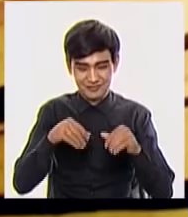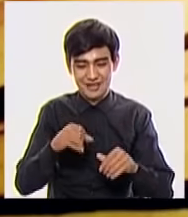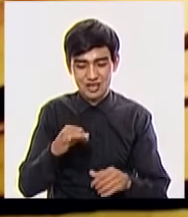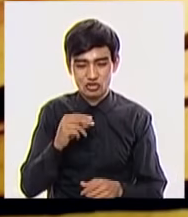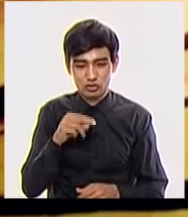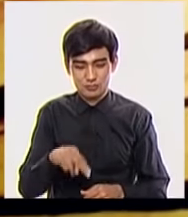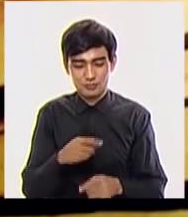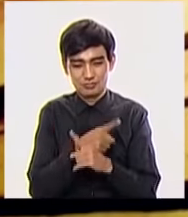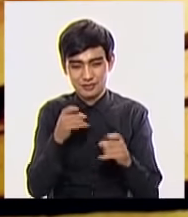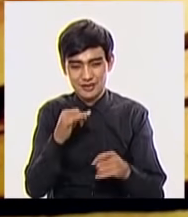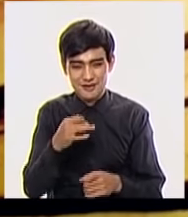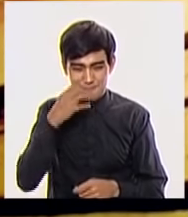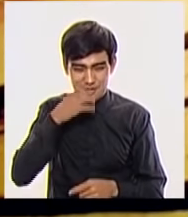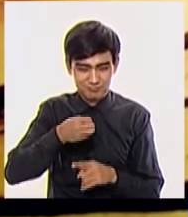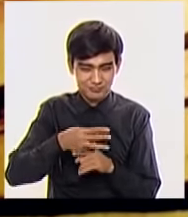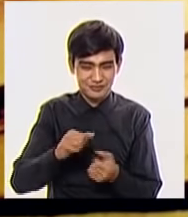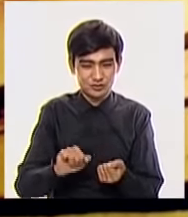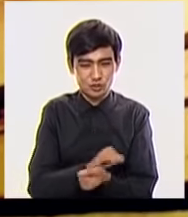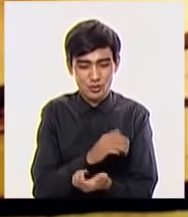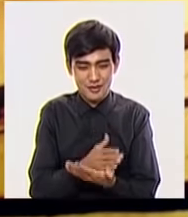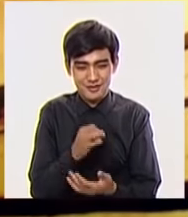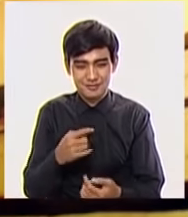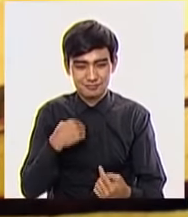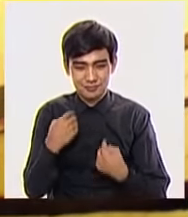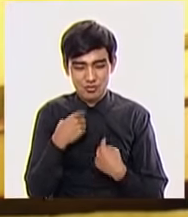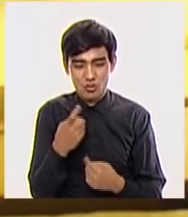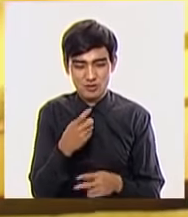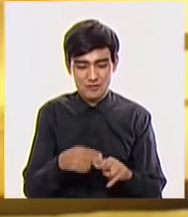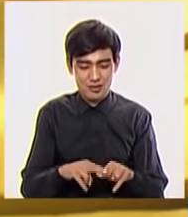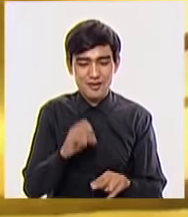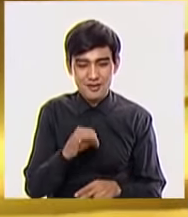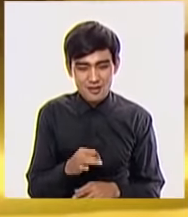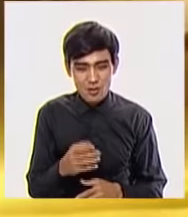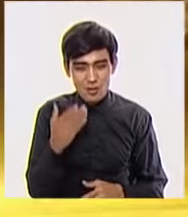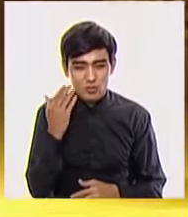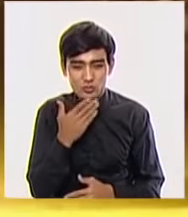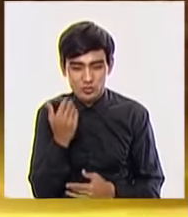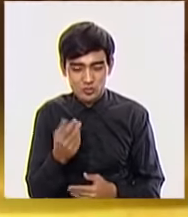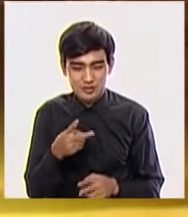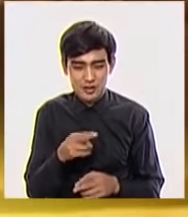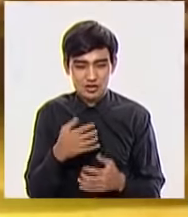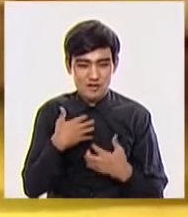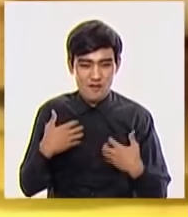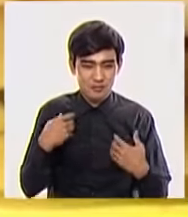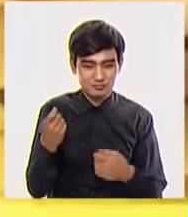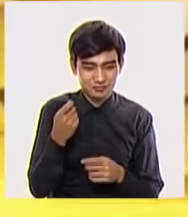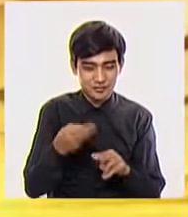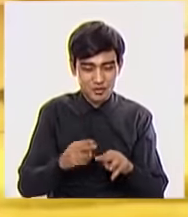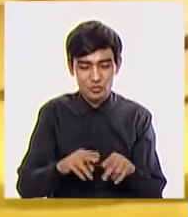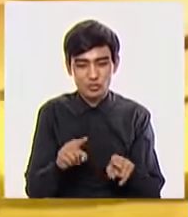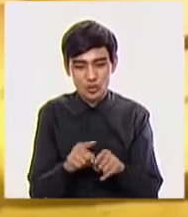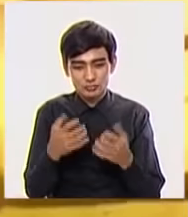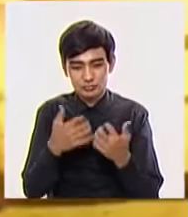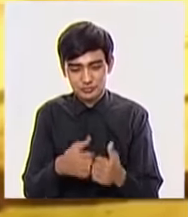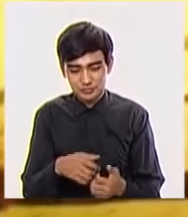чрезвычайную ситуацию. Из-за жары и засухи продолжает страдать хозяйство. Особенно нелегко приходится животноводам. С учетом того,